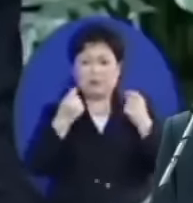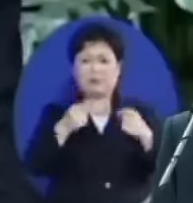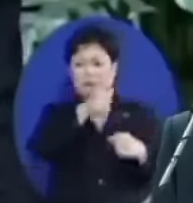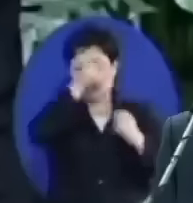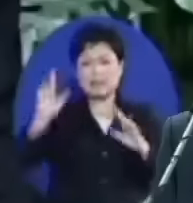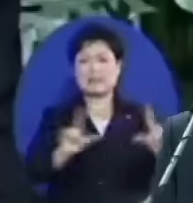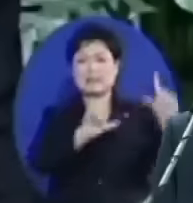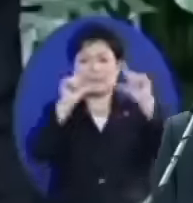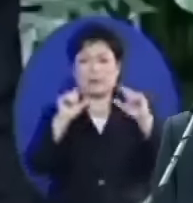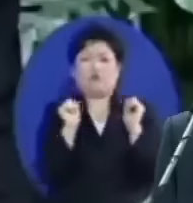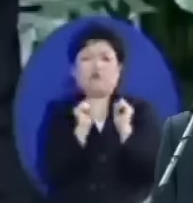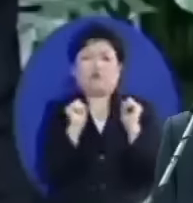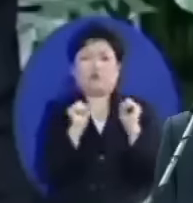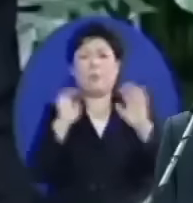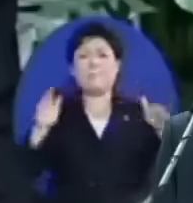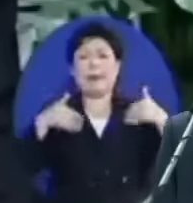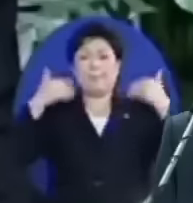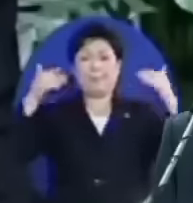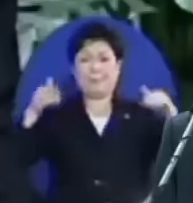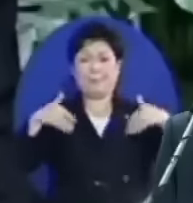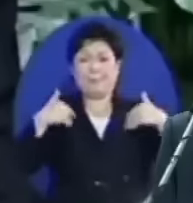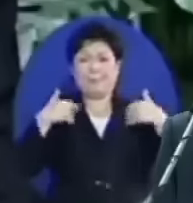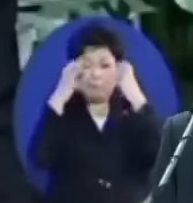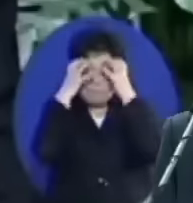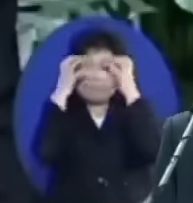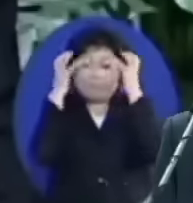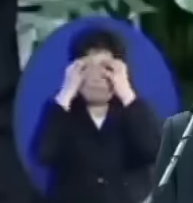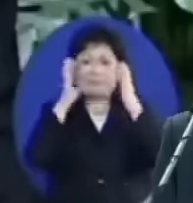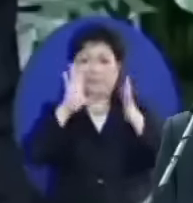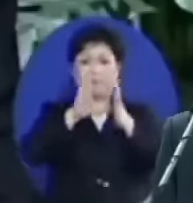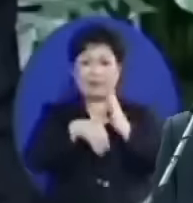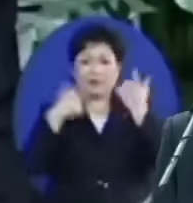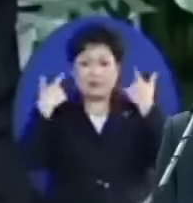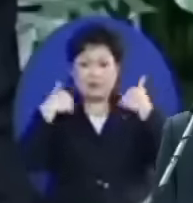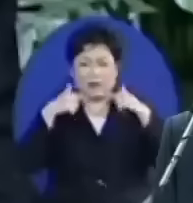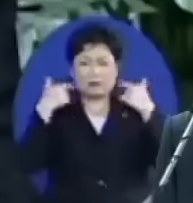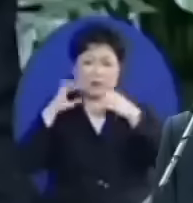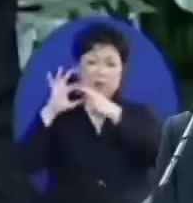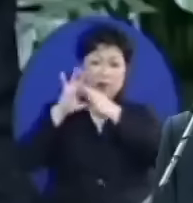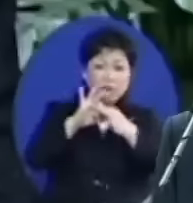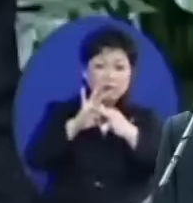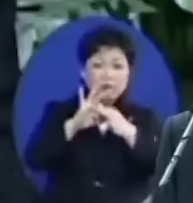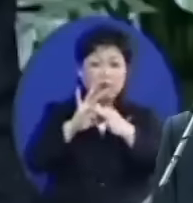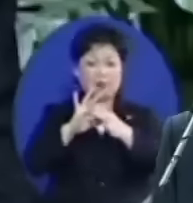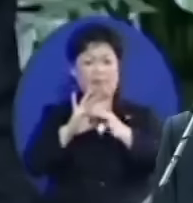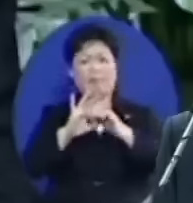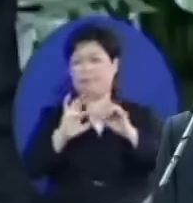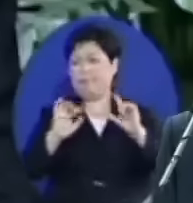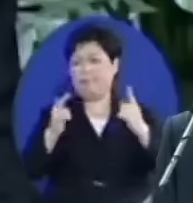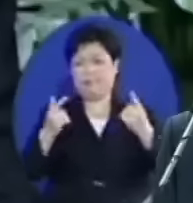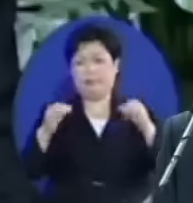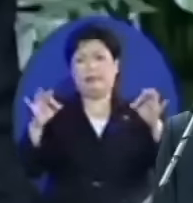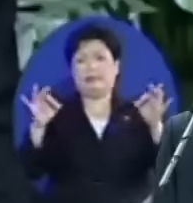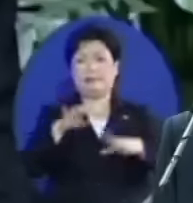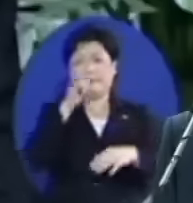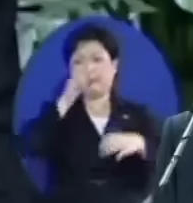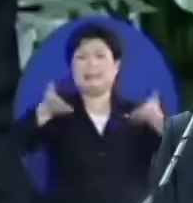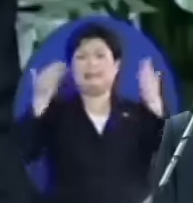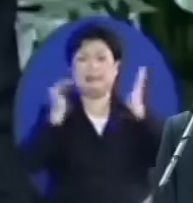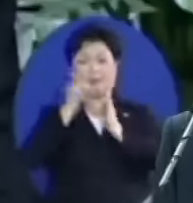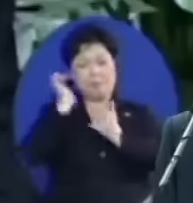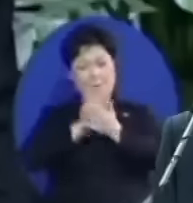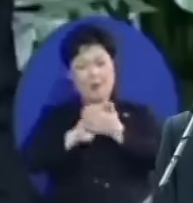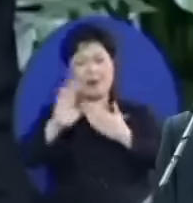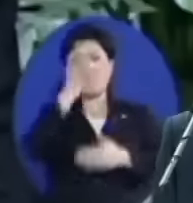생활에 춥고 바람 불고 고통스러운 때가 항상 계속하냐면 그건 잠시 있다가 지나가고 또